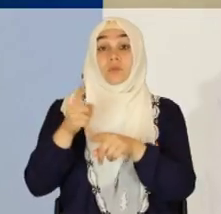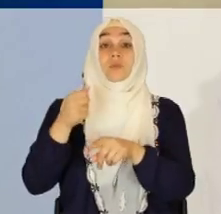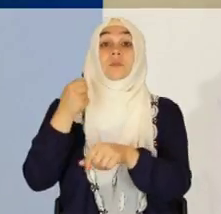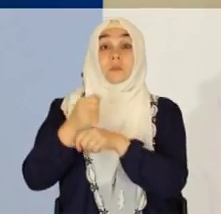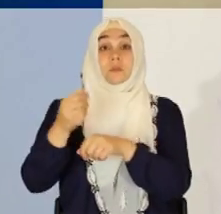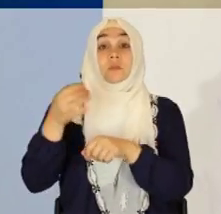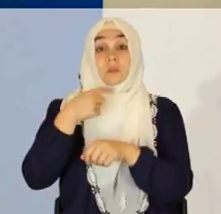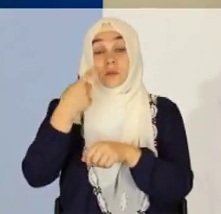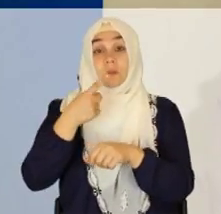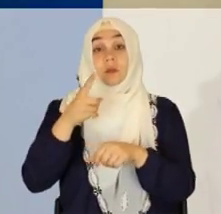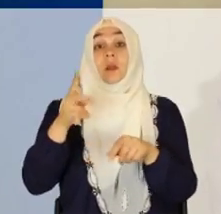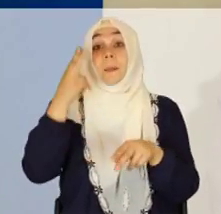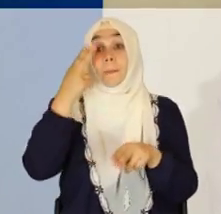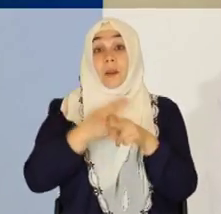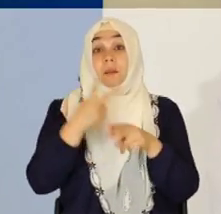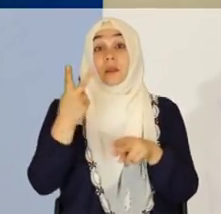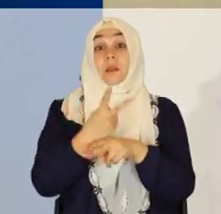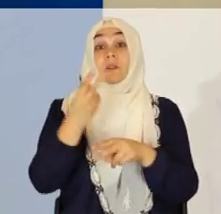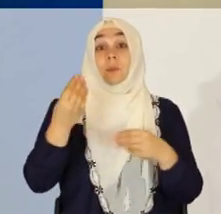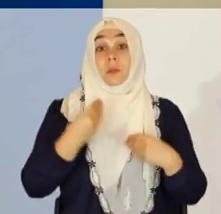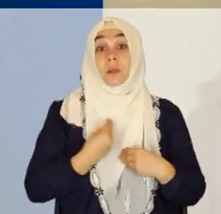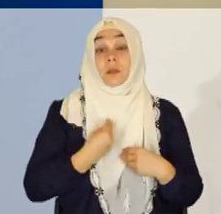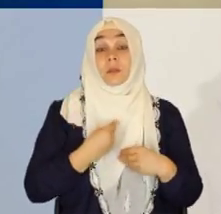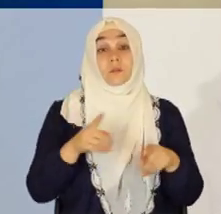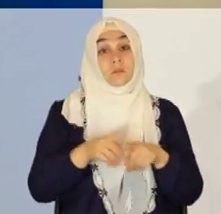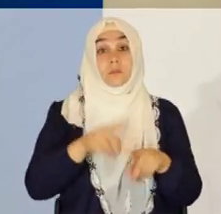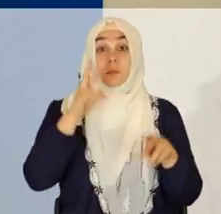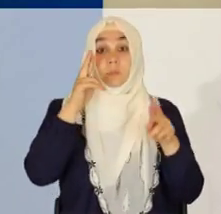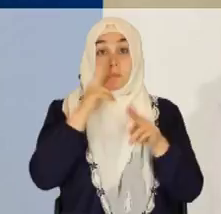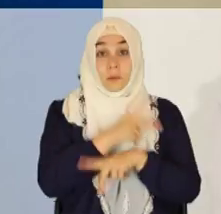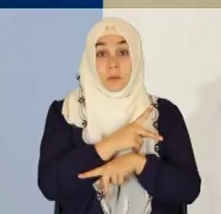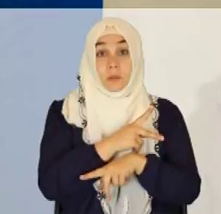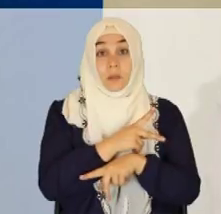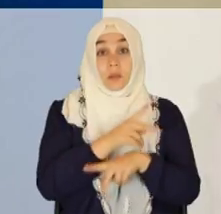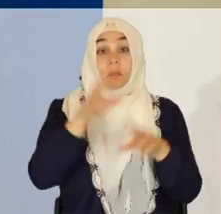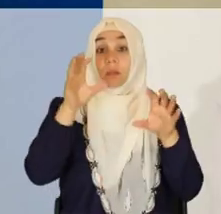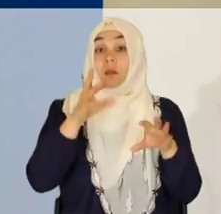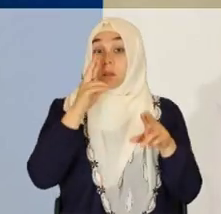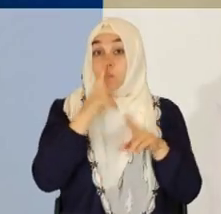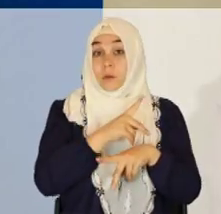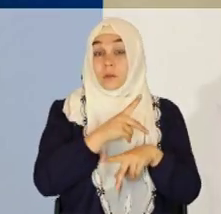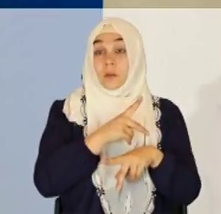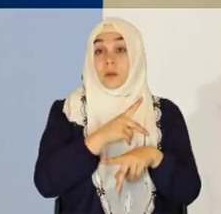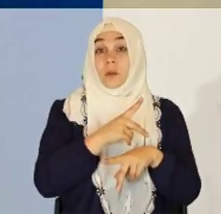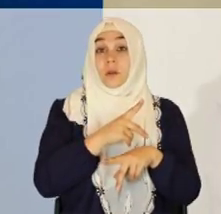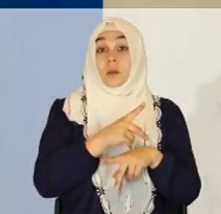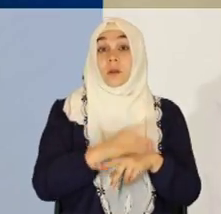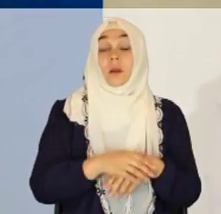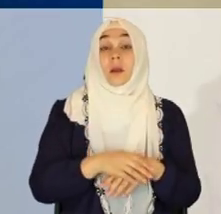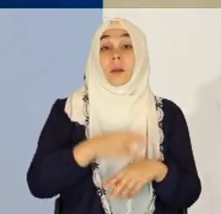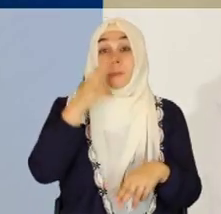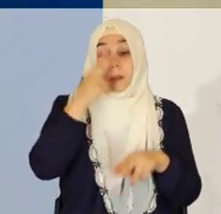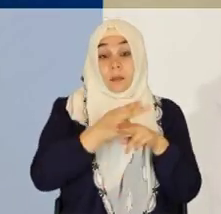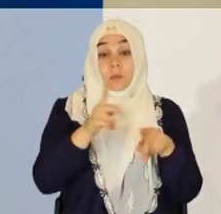yerda ukani 2 barobar qilib beraman degani ham chatoq. Shariatga mutlaqo to'g'ri kelmaydi.